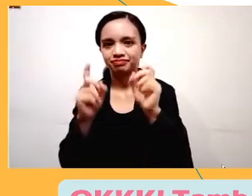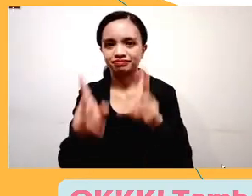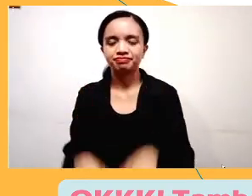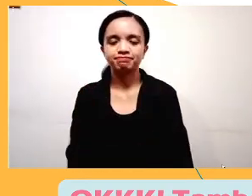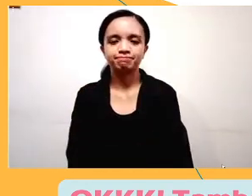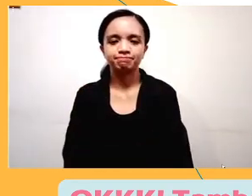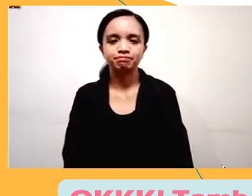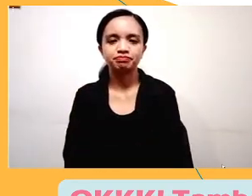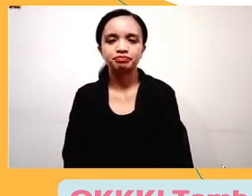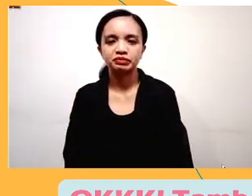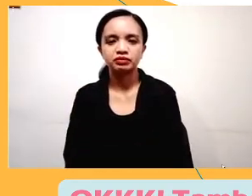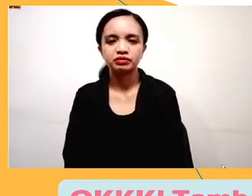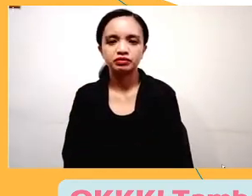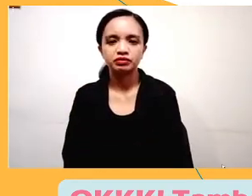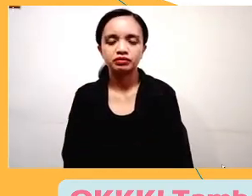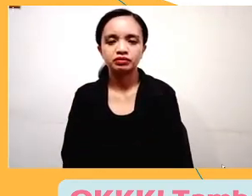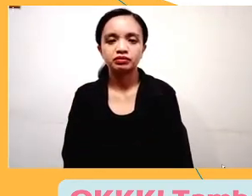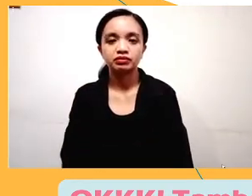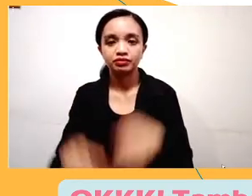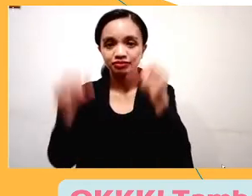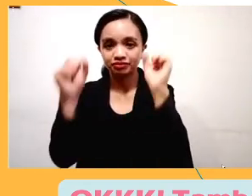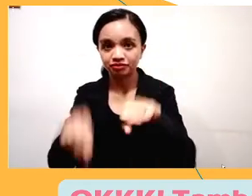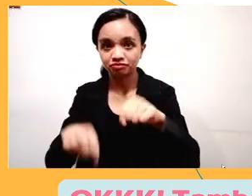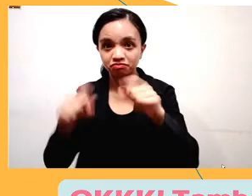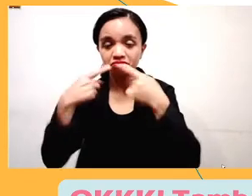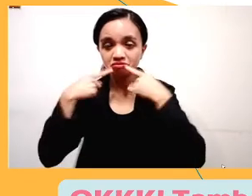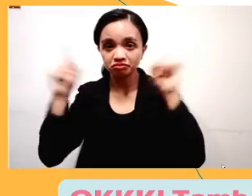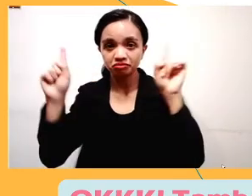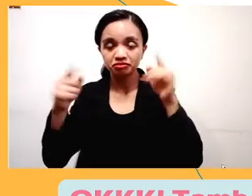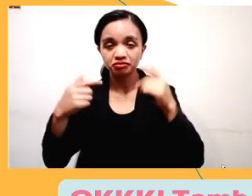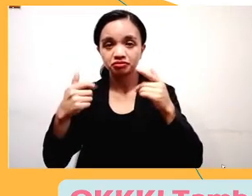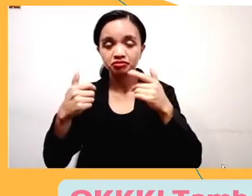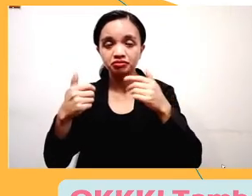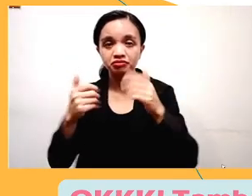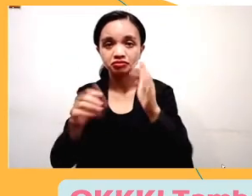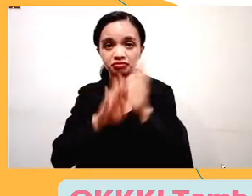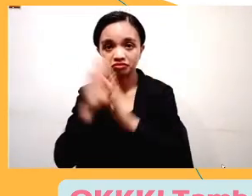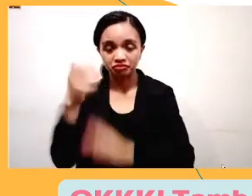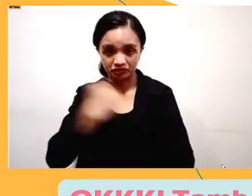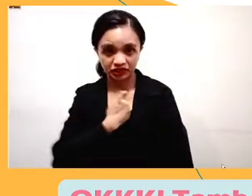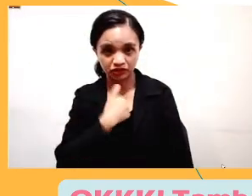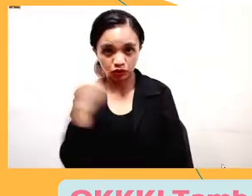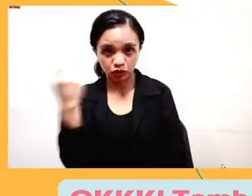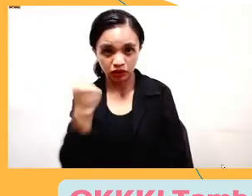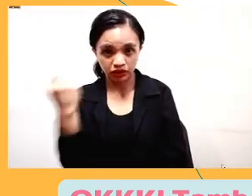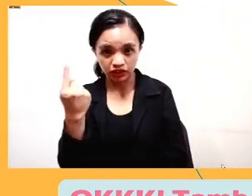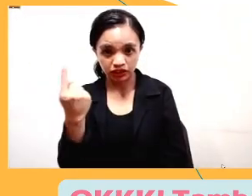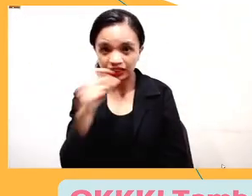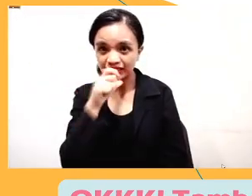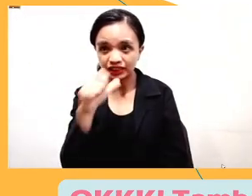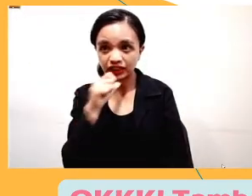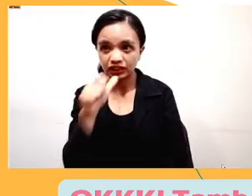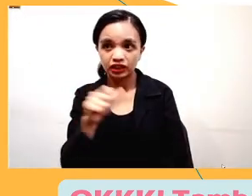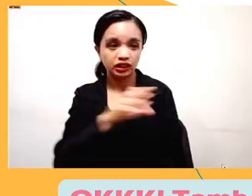Now, pwede bang umunlad ka ng ikaw lang at nadidisgrasya ang iba?